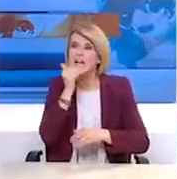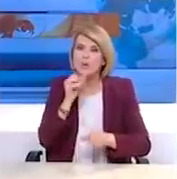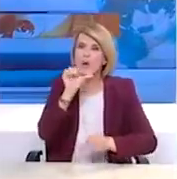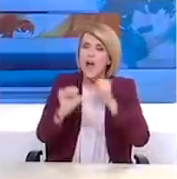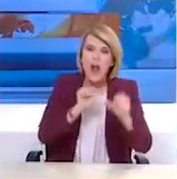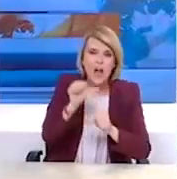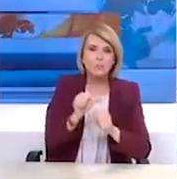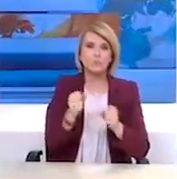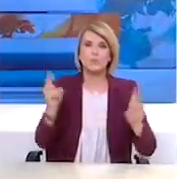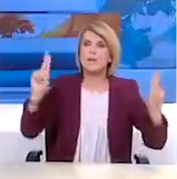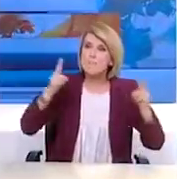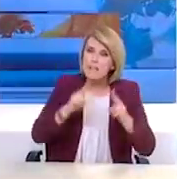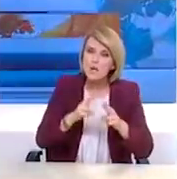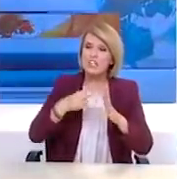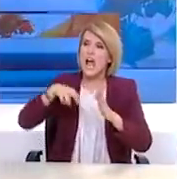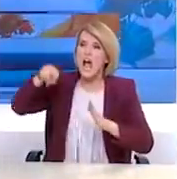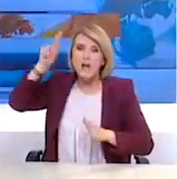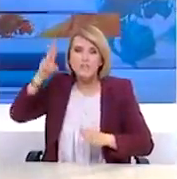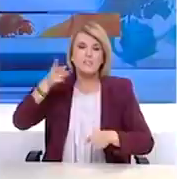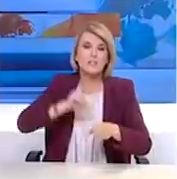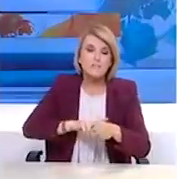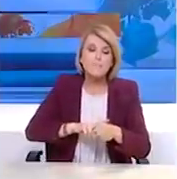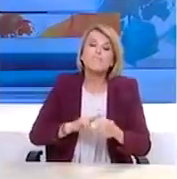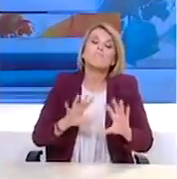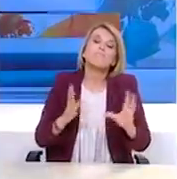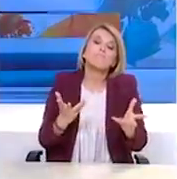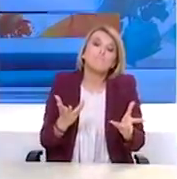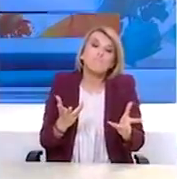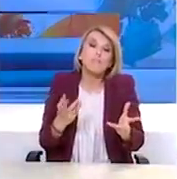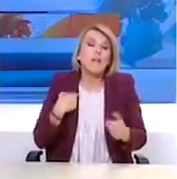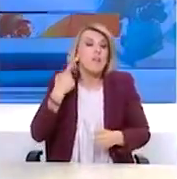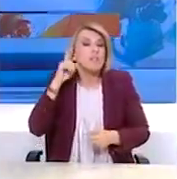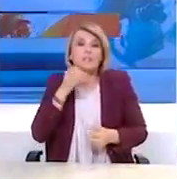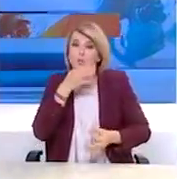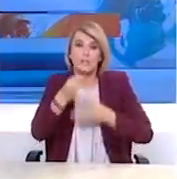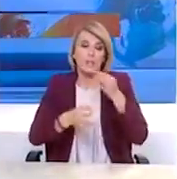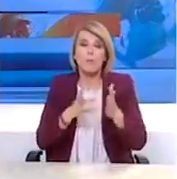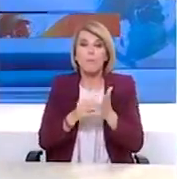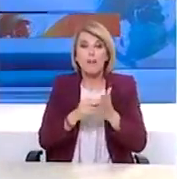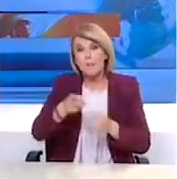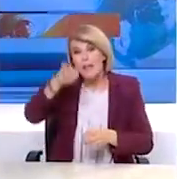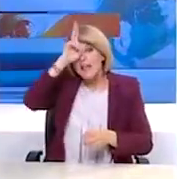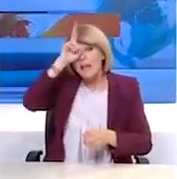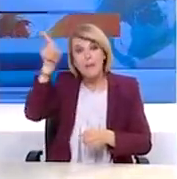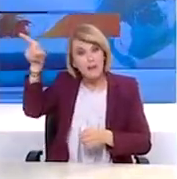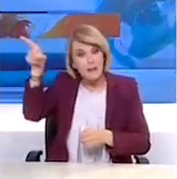ανοσία. Είδαμε με ενδιαφέρον χτες κάποια δεδομένα που δημοσιεύθηκαν από κάποιες περιοχές της Γερμανίας που είχαν